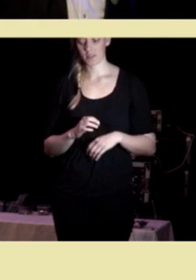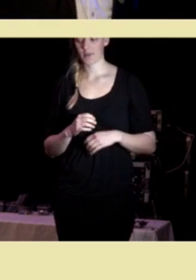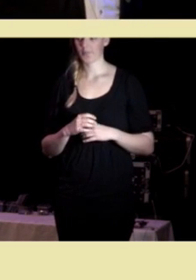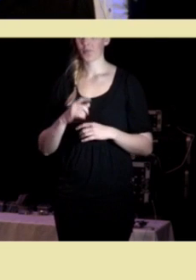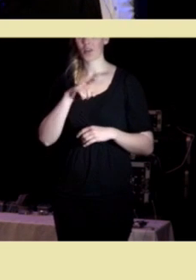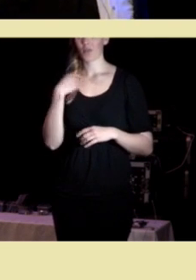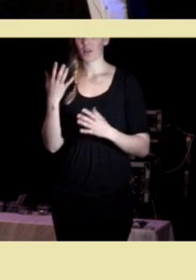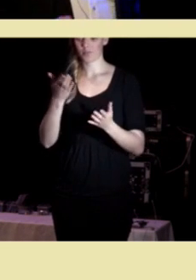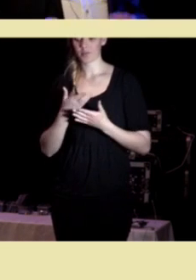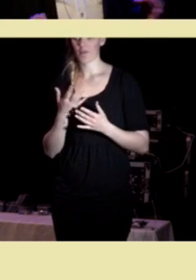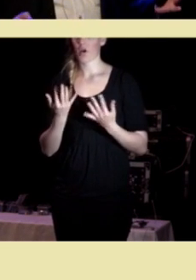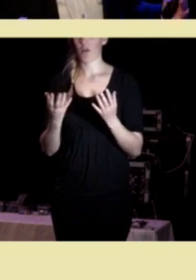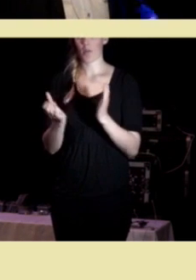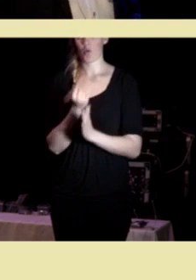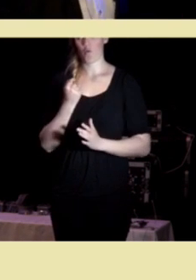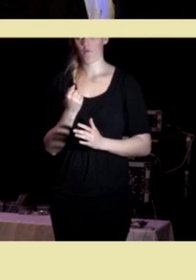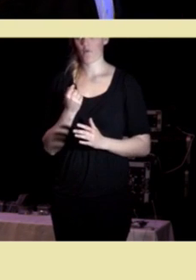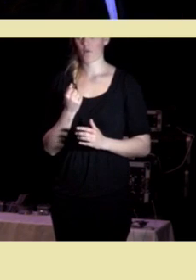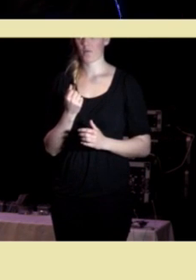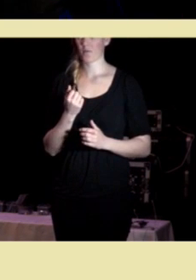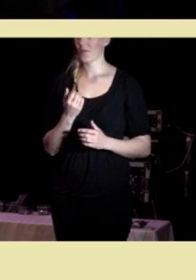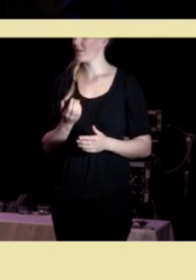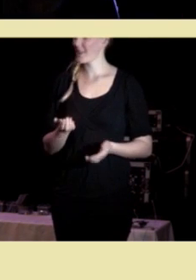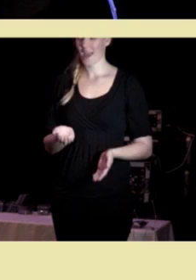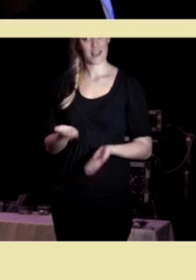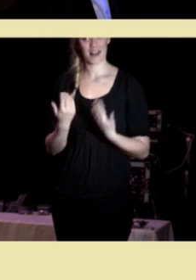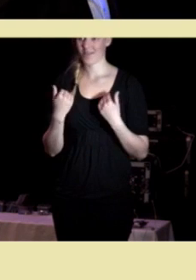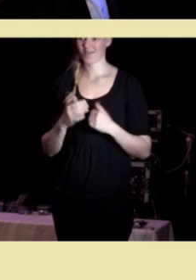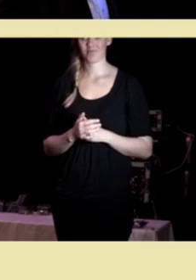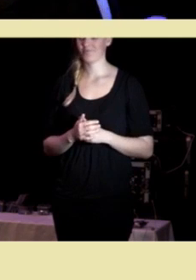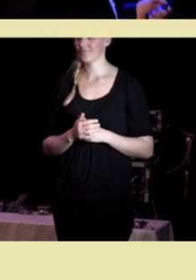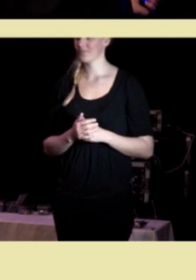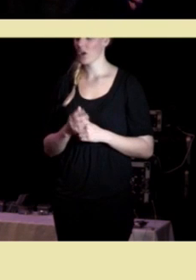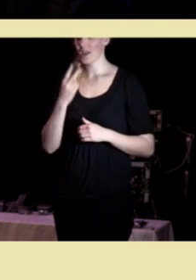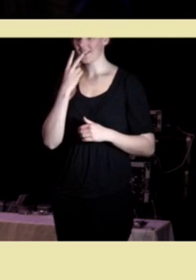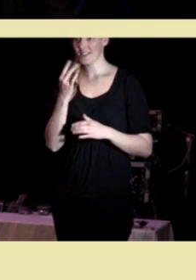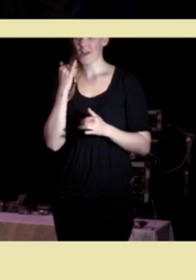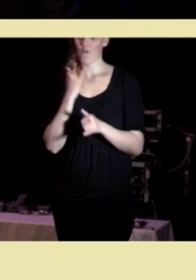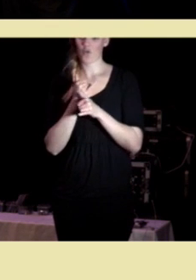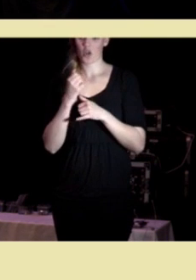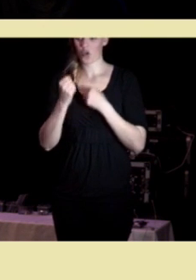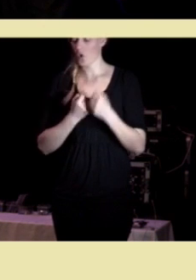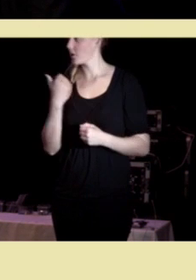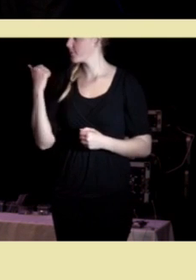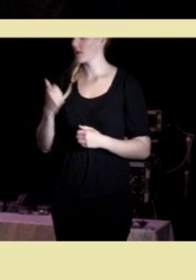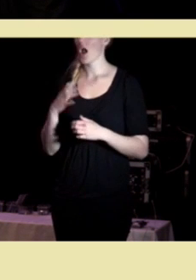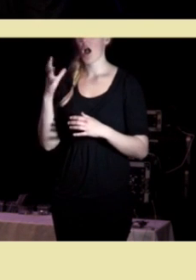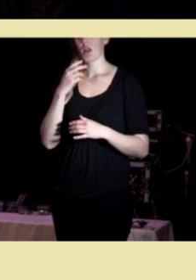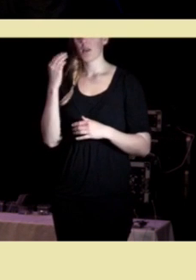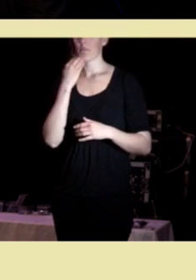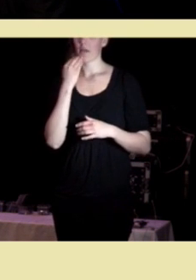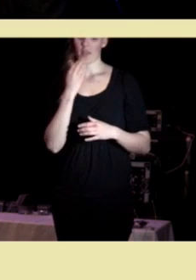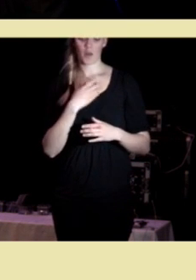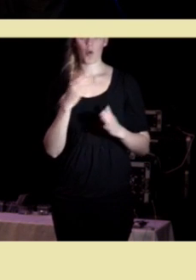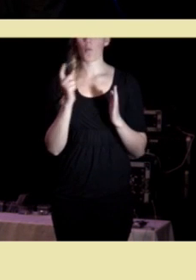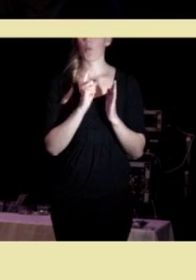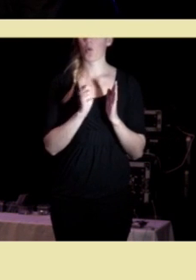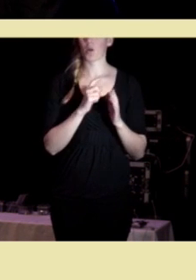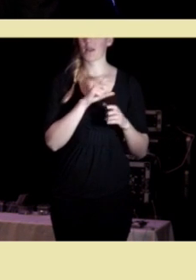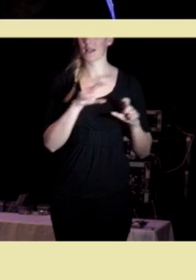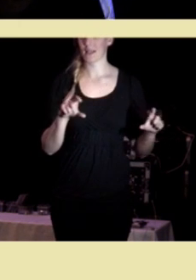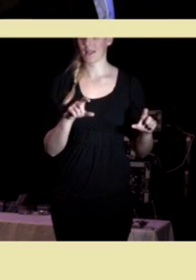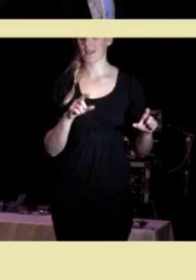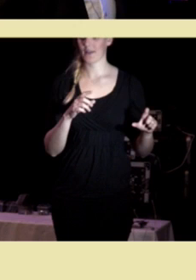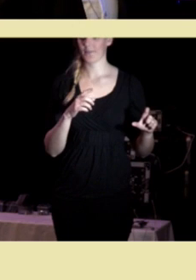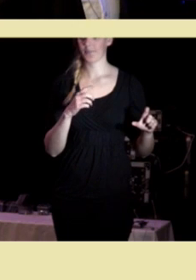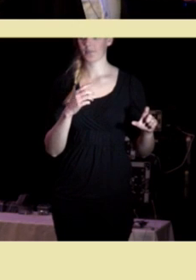det vi har behov for. Ja, det er ikke lett. Nei. Men her ser vi hvordan det drives. Dette er alle mandager på denne poliklinikken, hvor vi